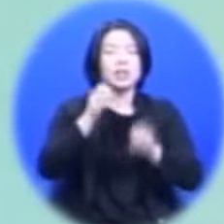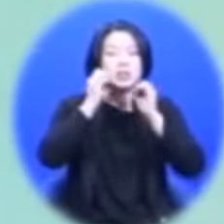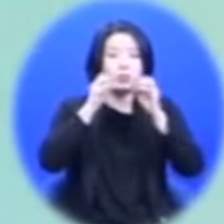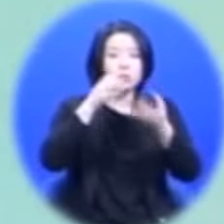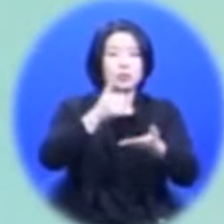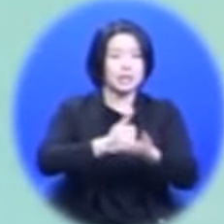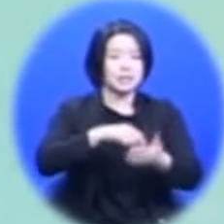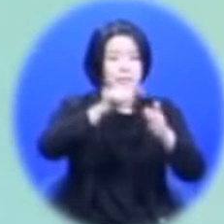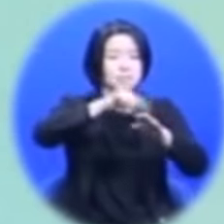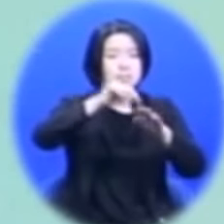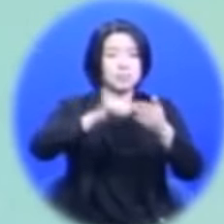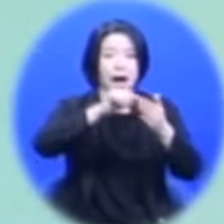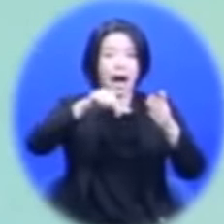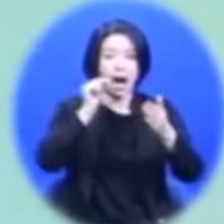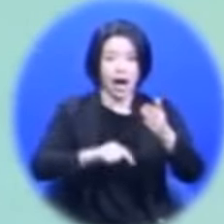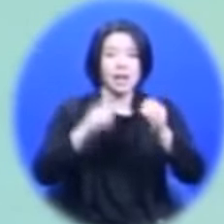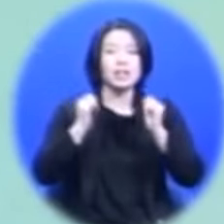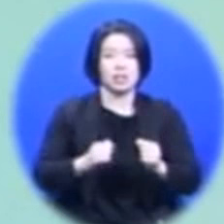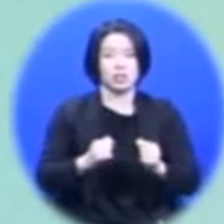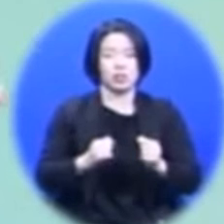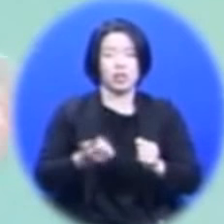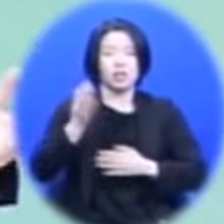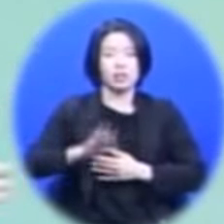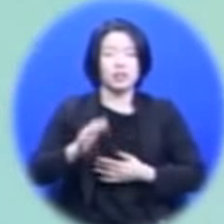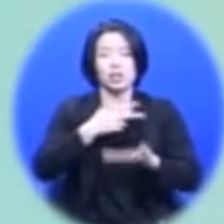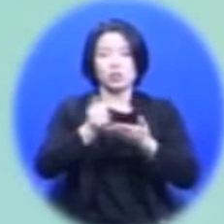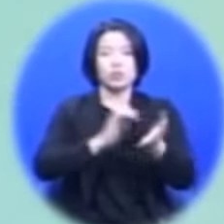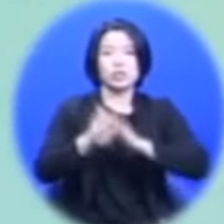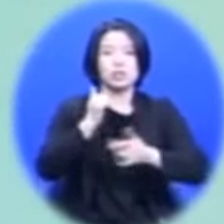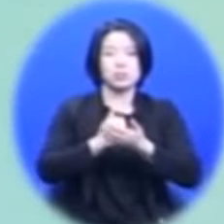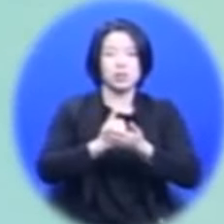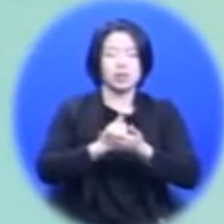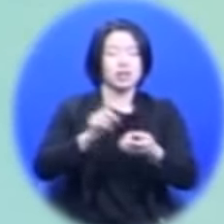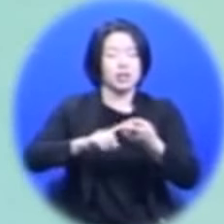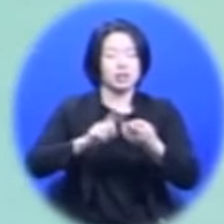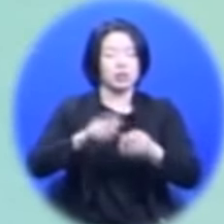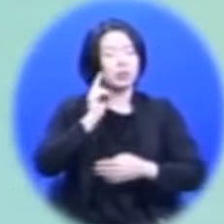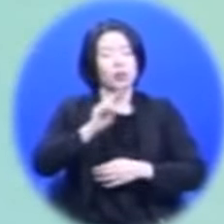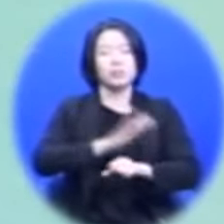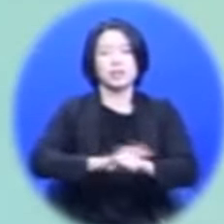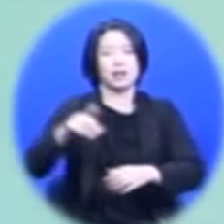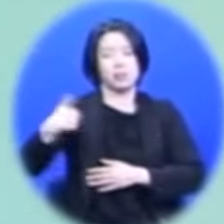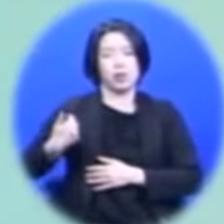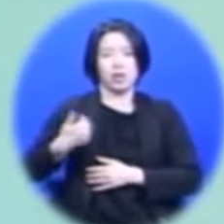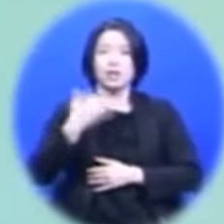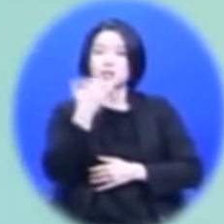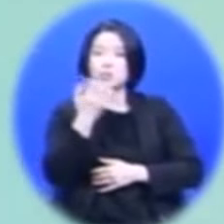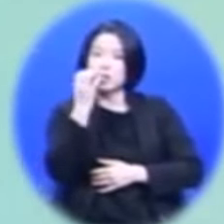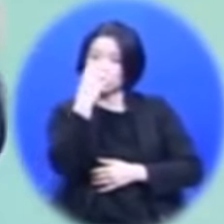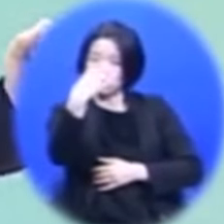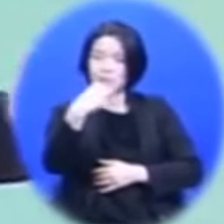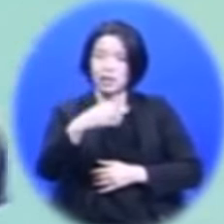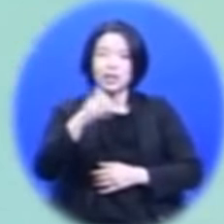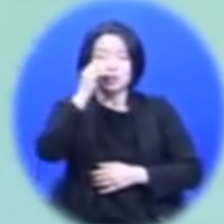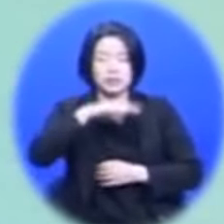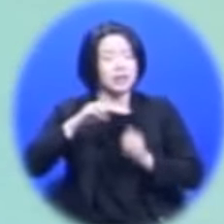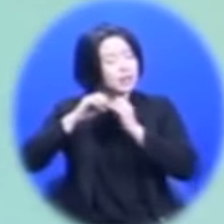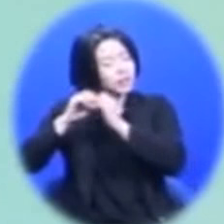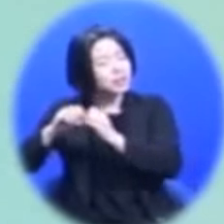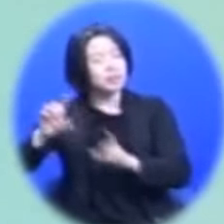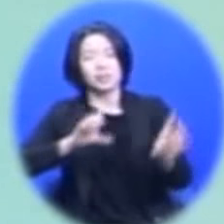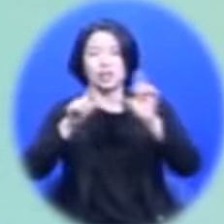겁니다. 그런데 전도사님은 주 예수님에 대해서 너무나 잘 모릅니다. 음란과 교만에 그냥 끌려 사는 거